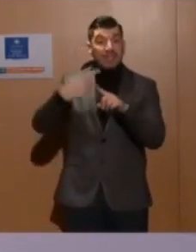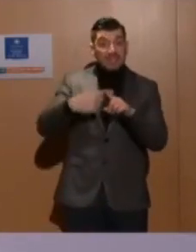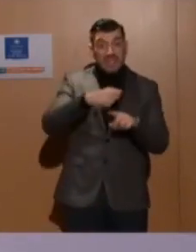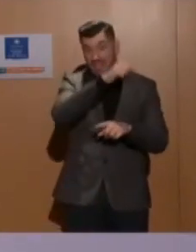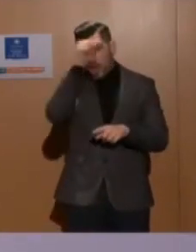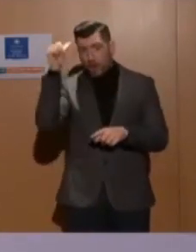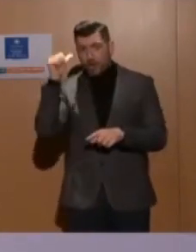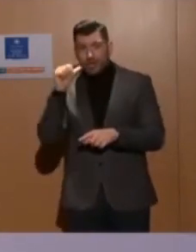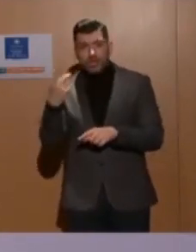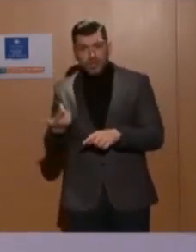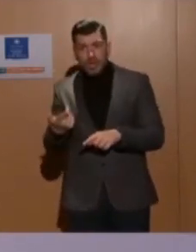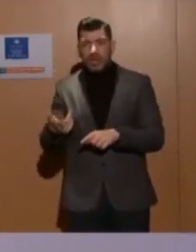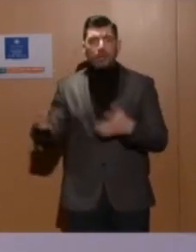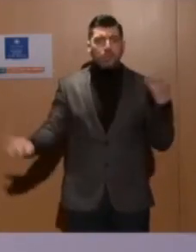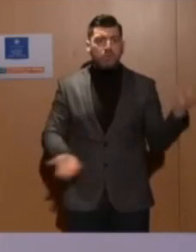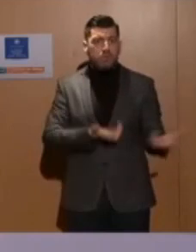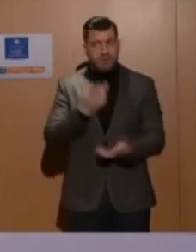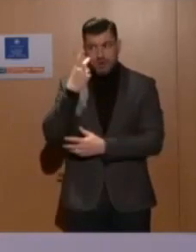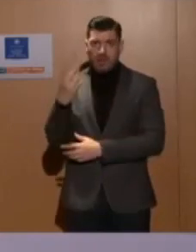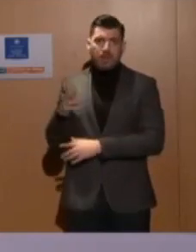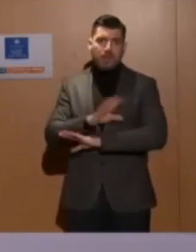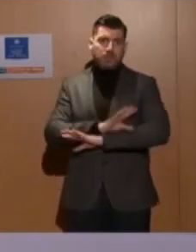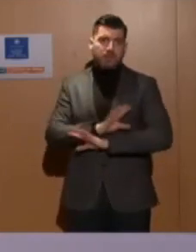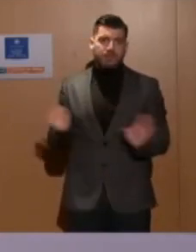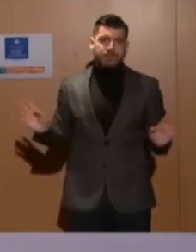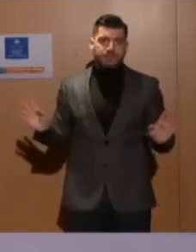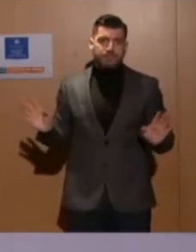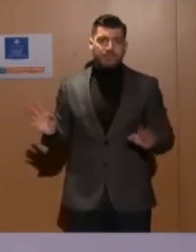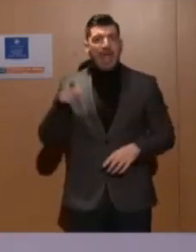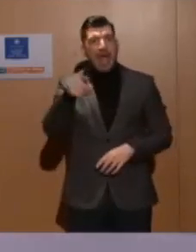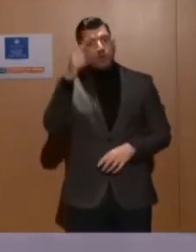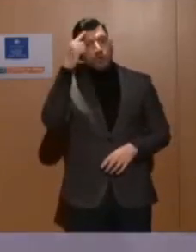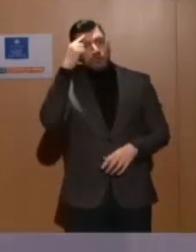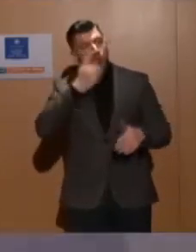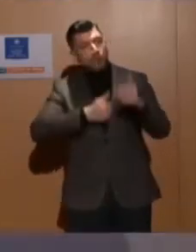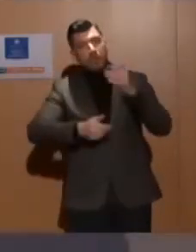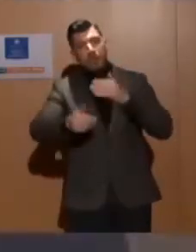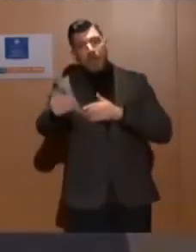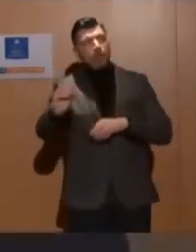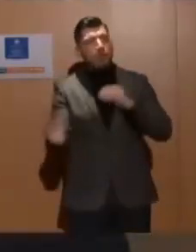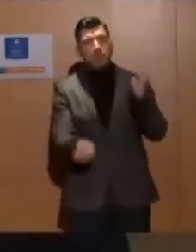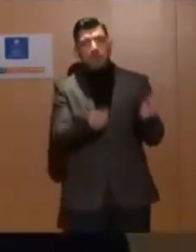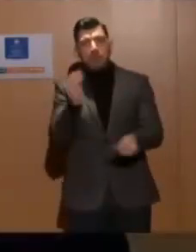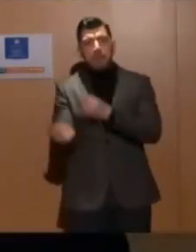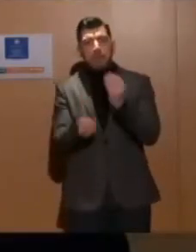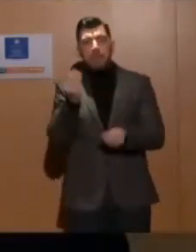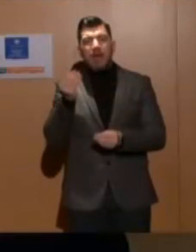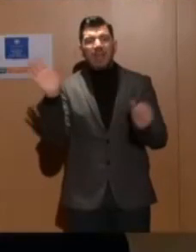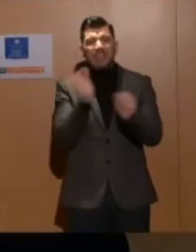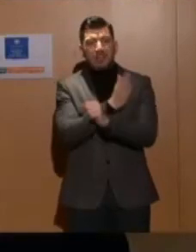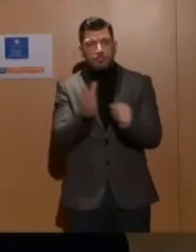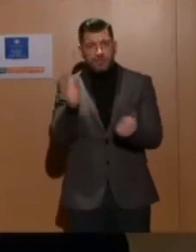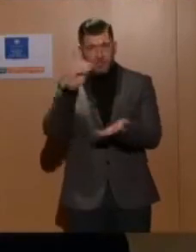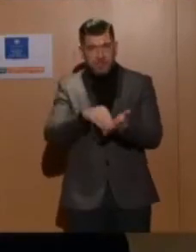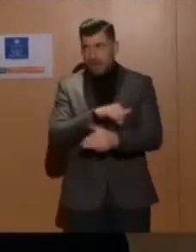πια όποιος νομίζει ότι μπορεί να μην έχουμε στο μέλλον φαινόμενα φυσικών καταστροφών, νομίζω